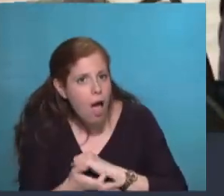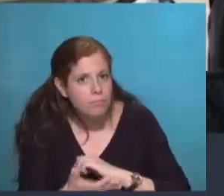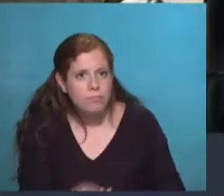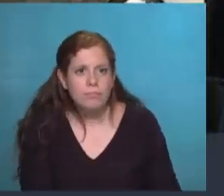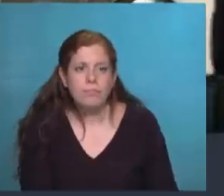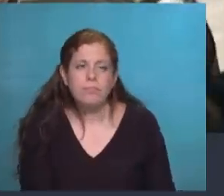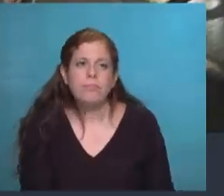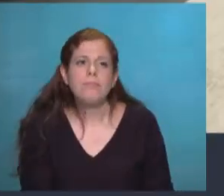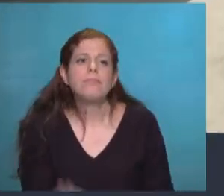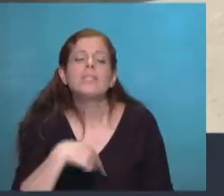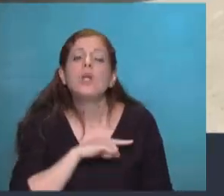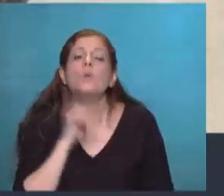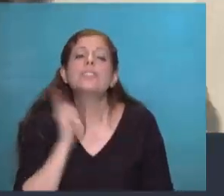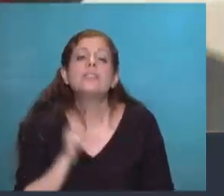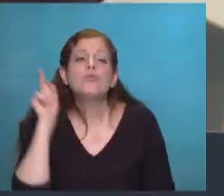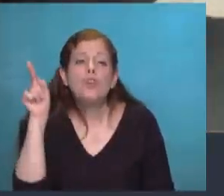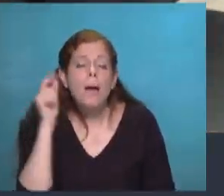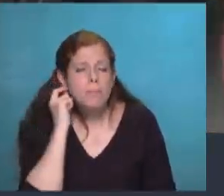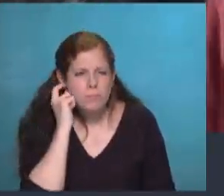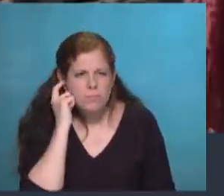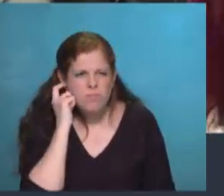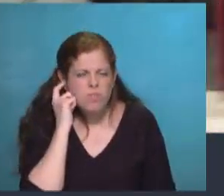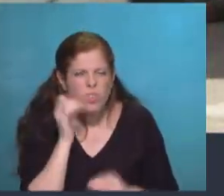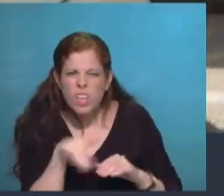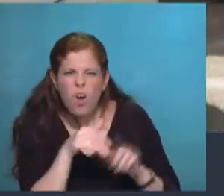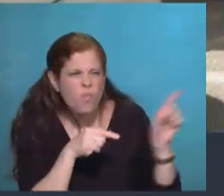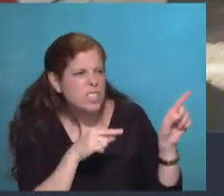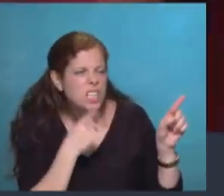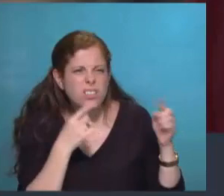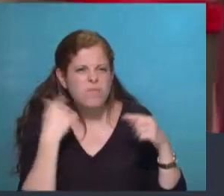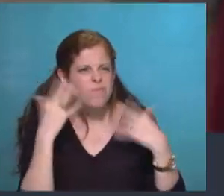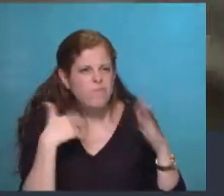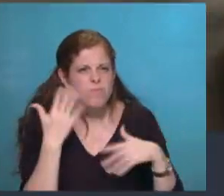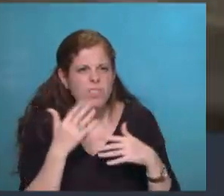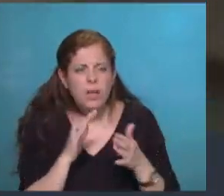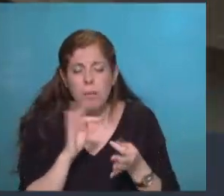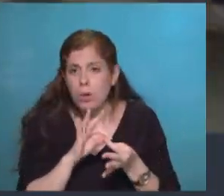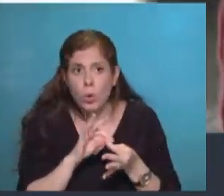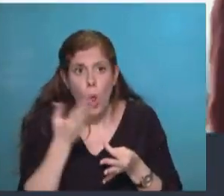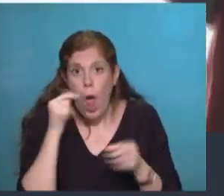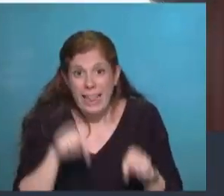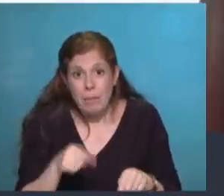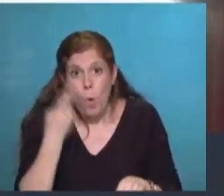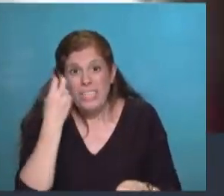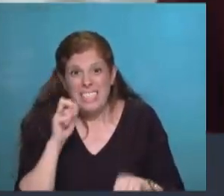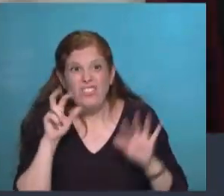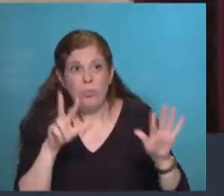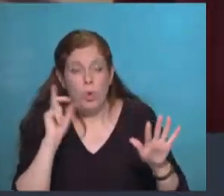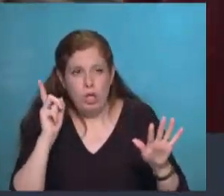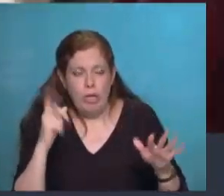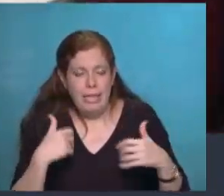אנחנו צריכים שם. או שזה היה הרחוב הזה. פשוט לא הייתי פה 28 שנים,